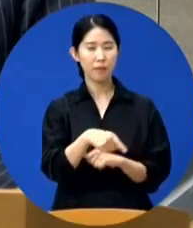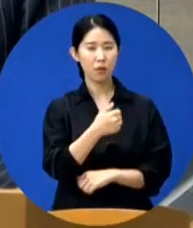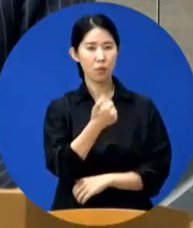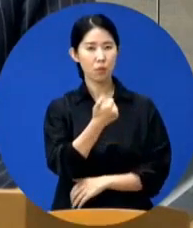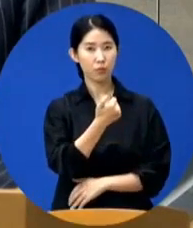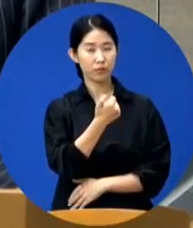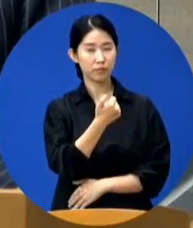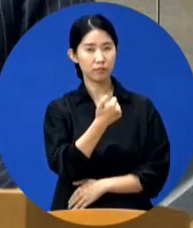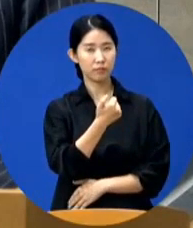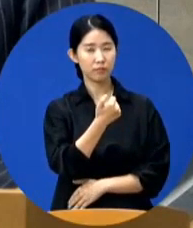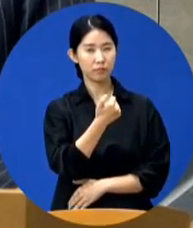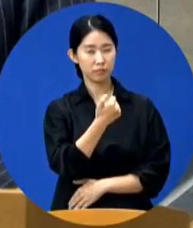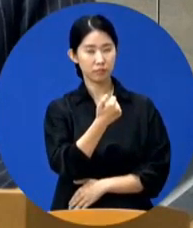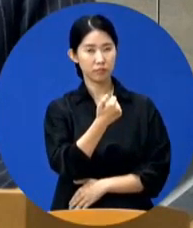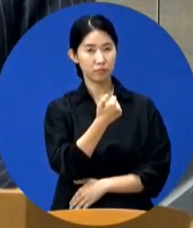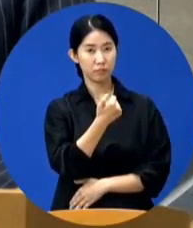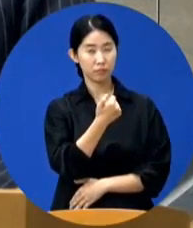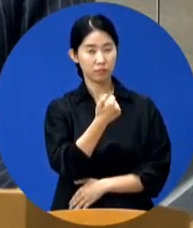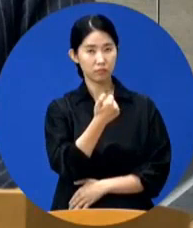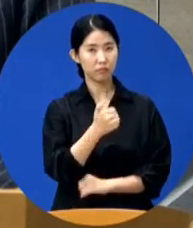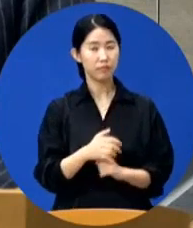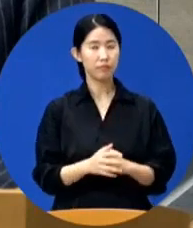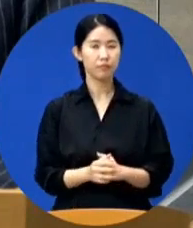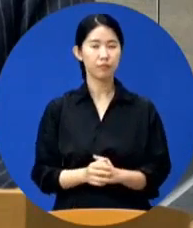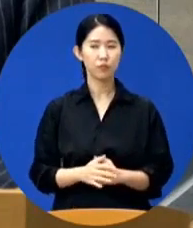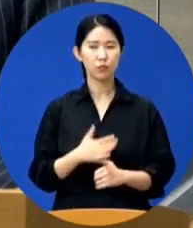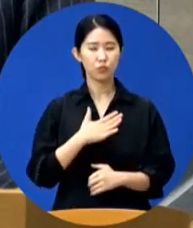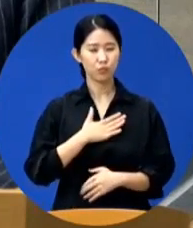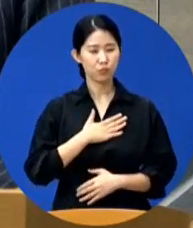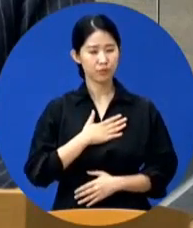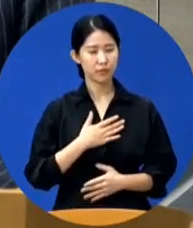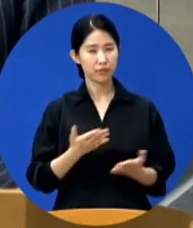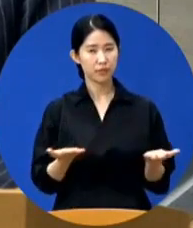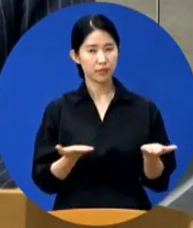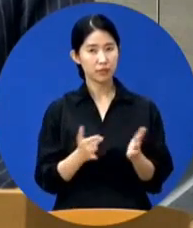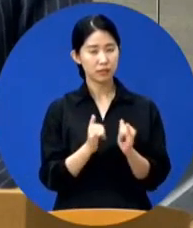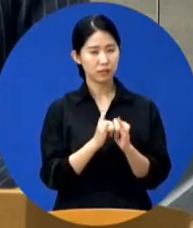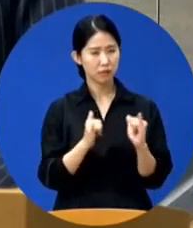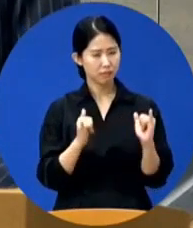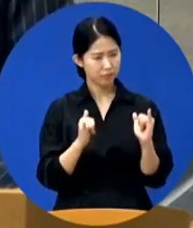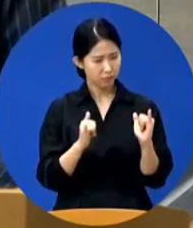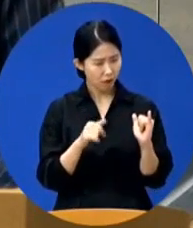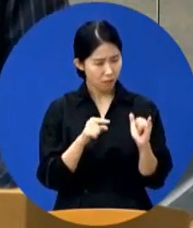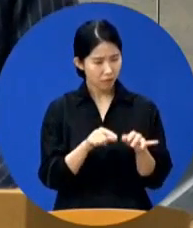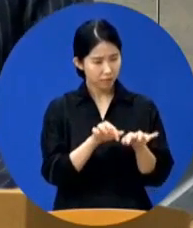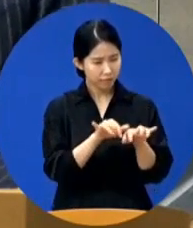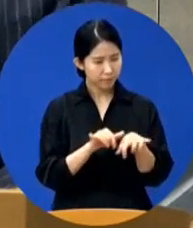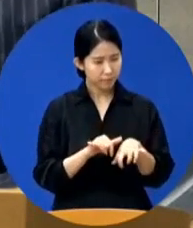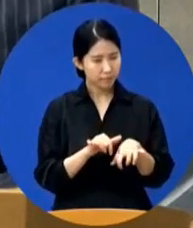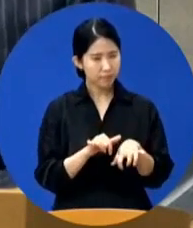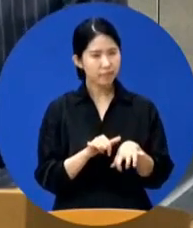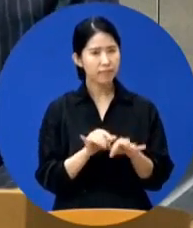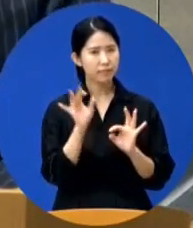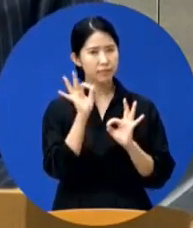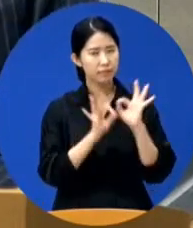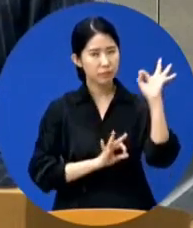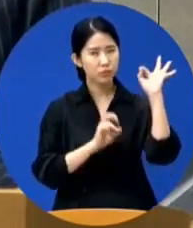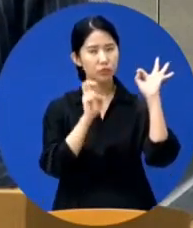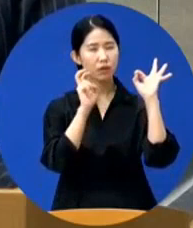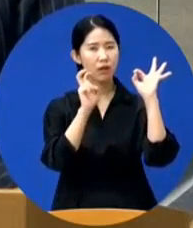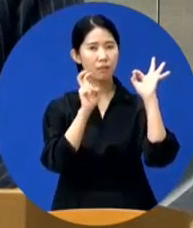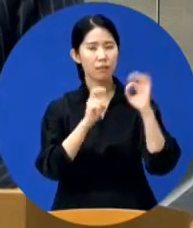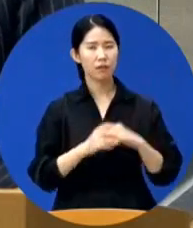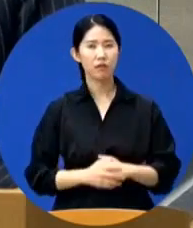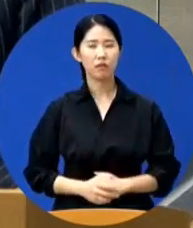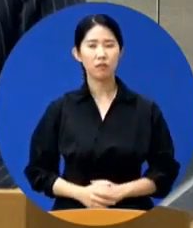이 말씀하시는 건가요? 네. 이건 아마 저희 직원들이 아마 그 잘못 쓴 것 같습니다. 뭐 타이포 같은데 어쨌든